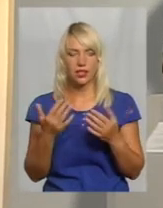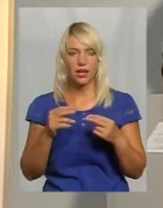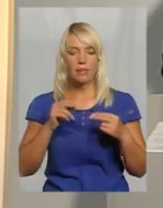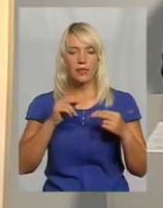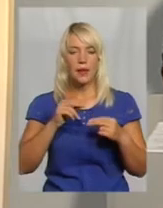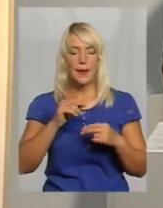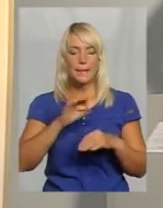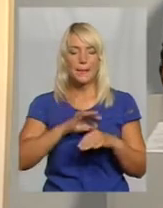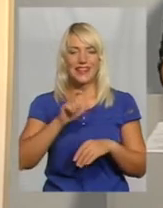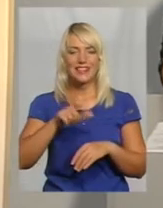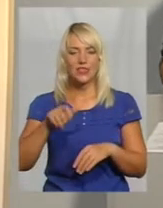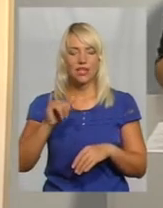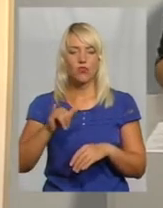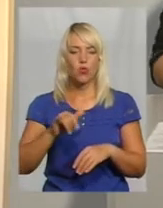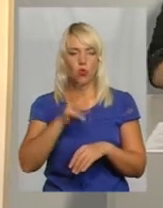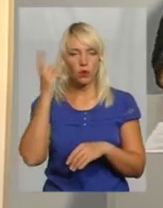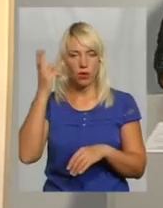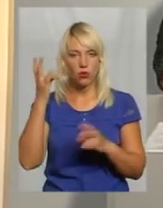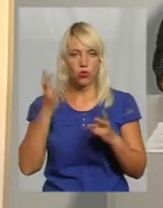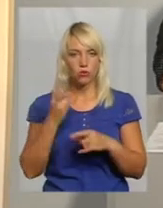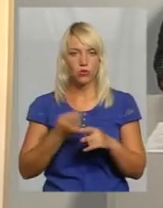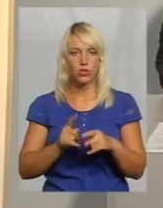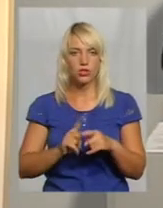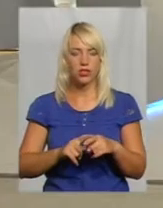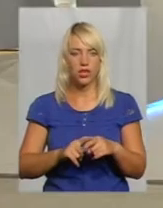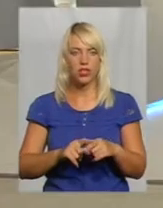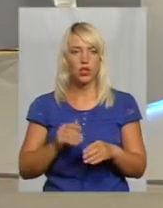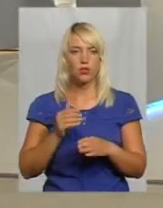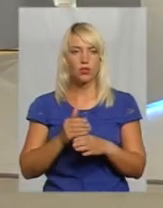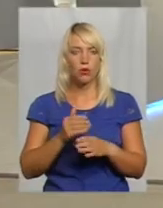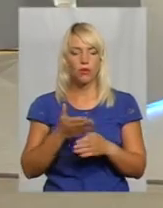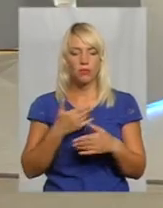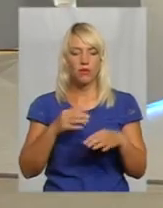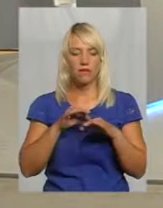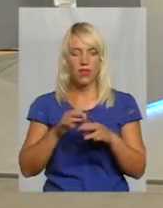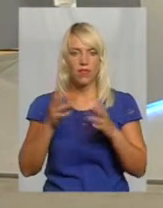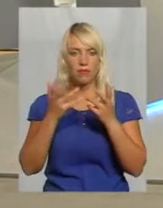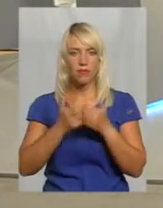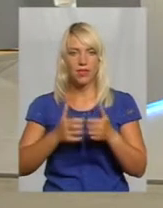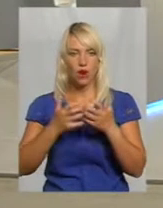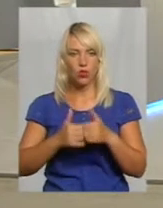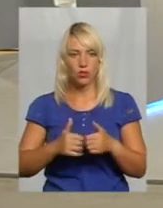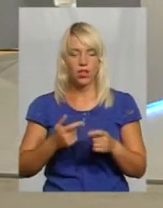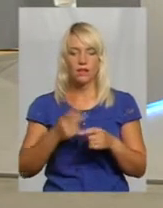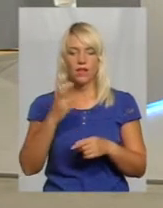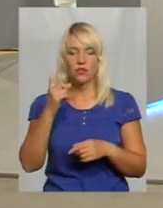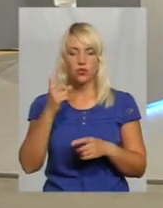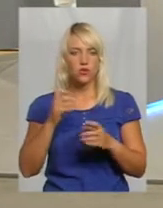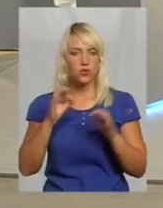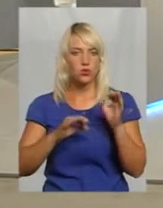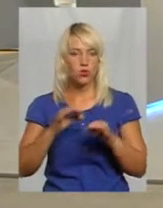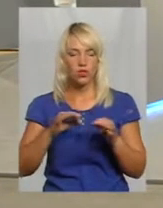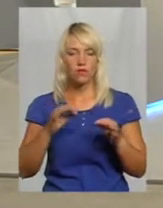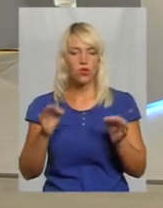пацієнтів у Хмельницькому потребують оцієї паліативної допомоги? Ми вели ці підрахунки. Ну, звісно, на 100% ми ніколи не